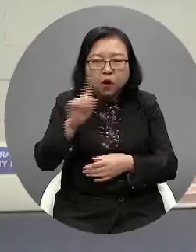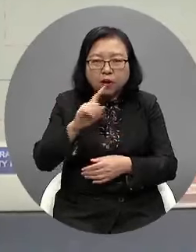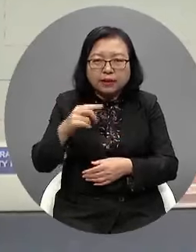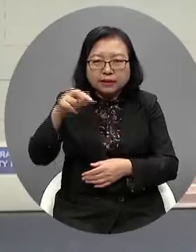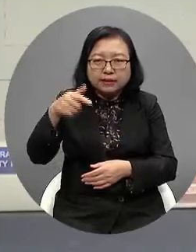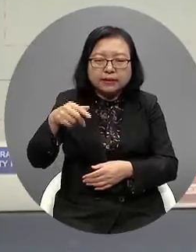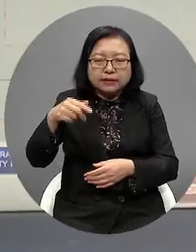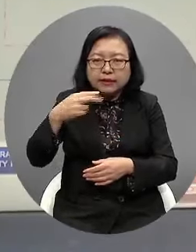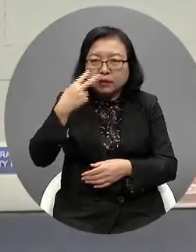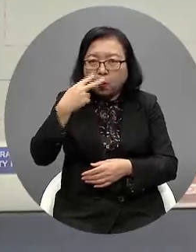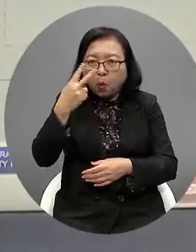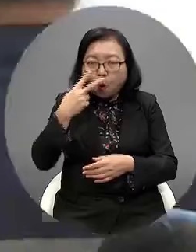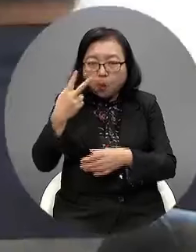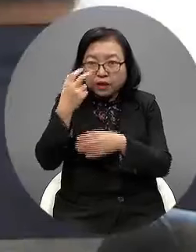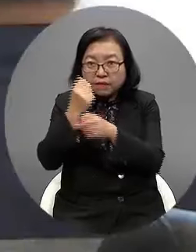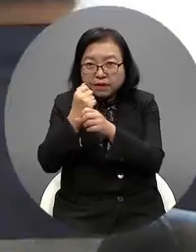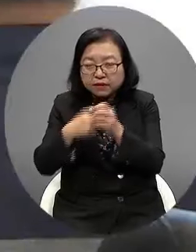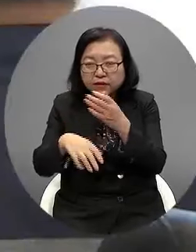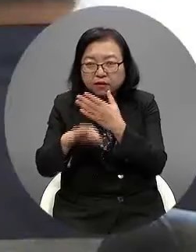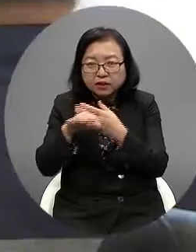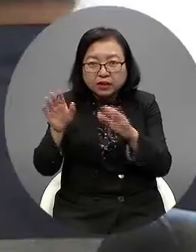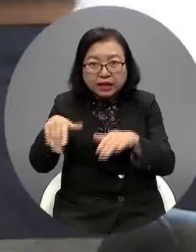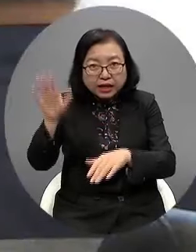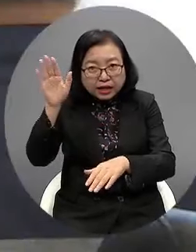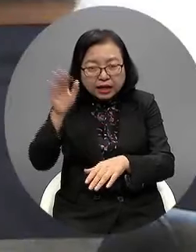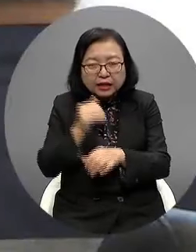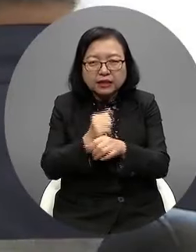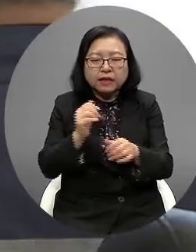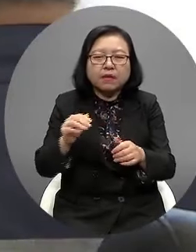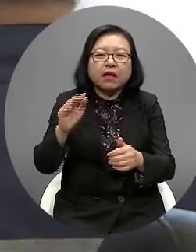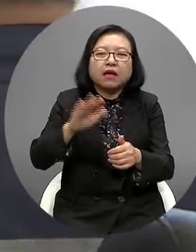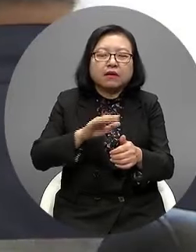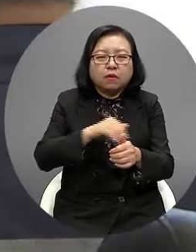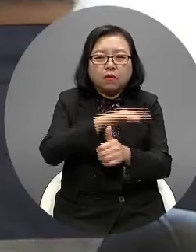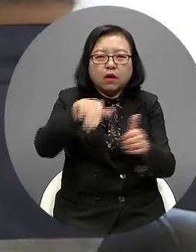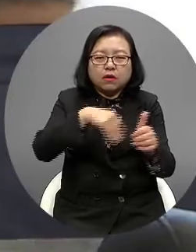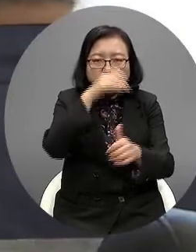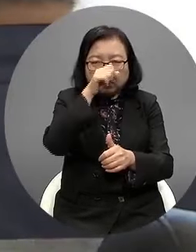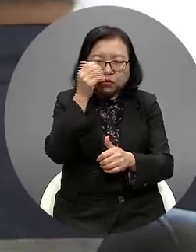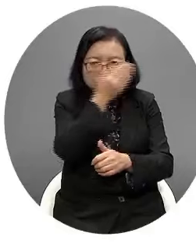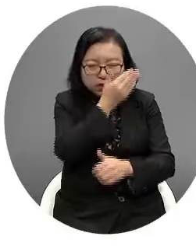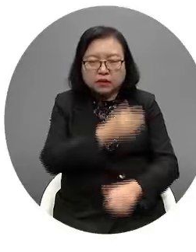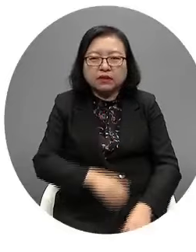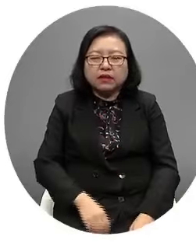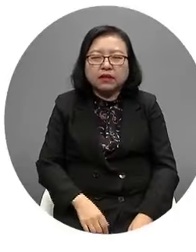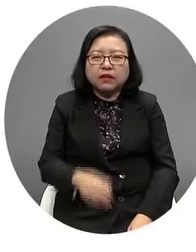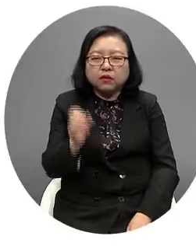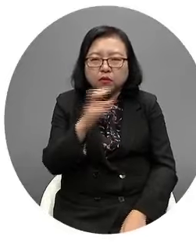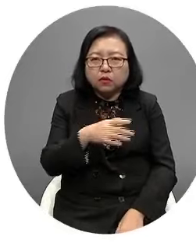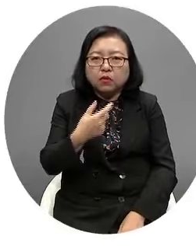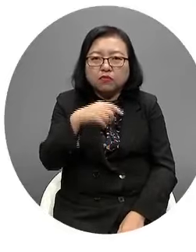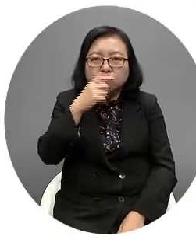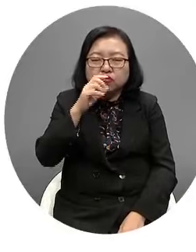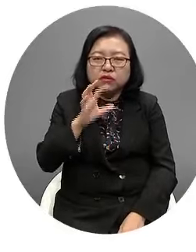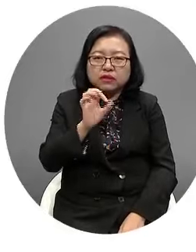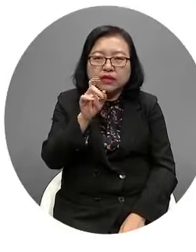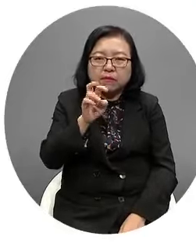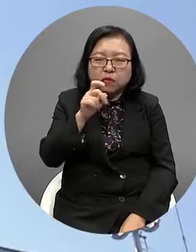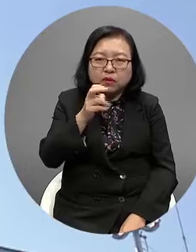생산 방식보다 친환경적입니다. 액체 상태의 암모니아는 이동이 보편화돼 있고 무엇보다 수소 추출